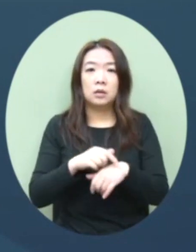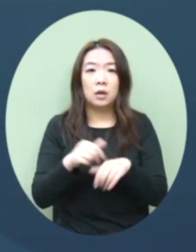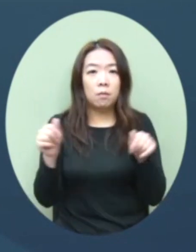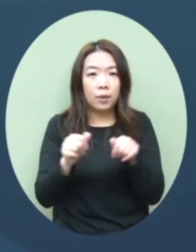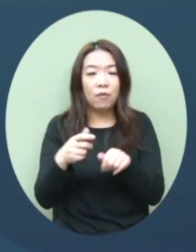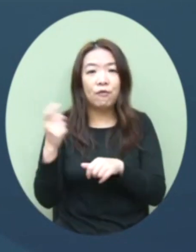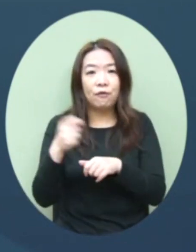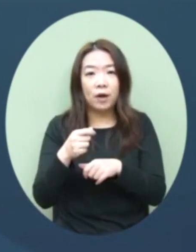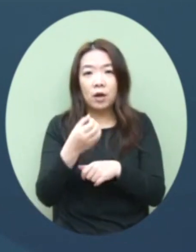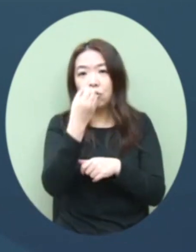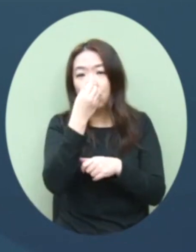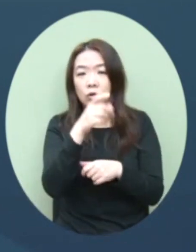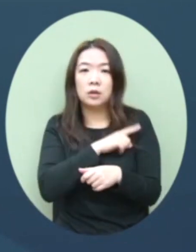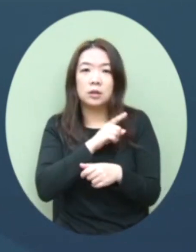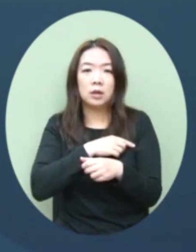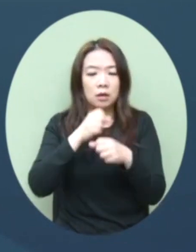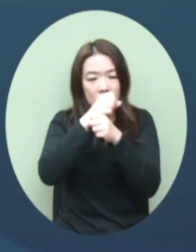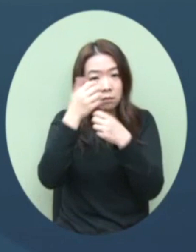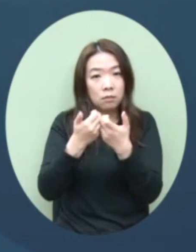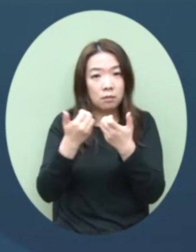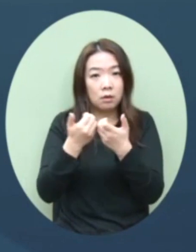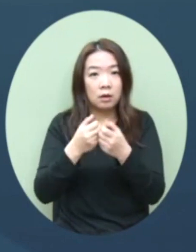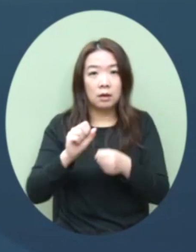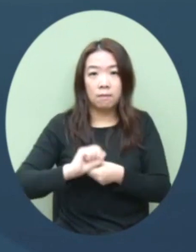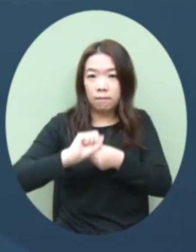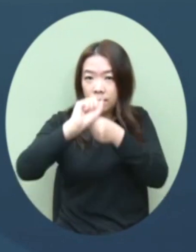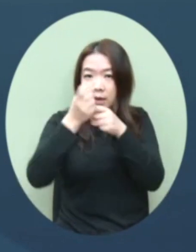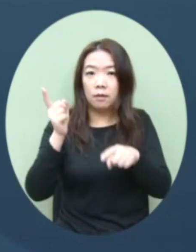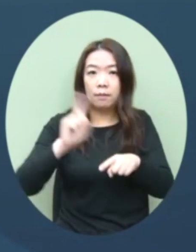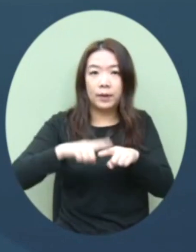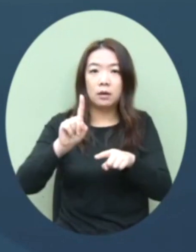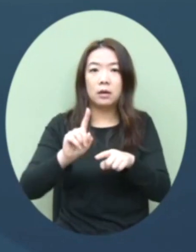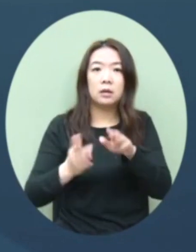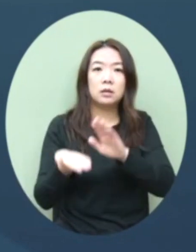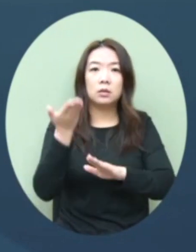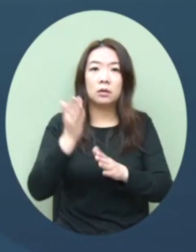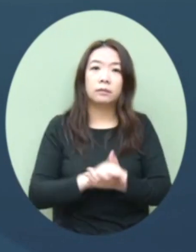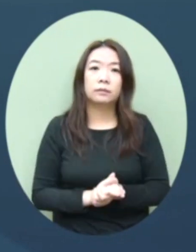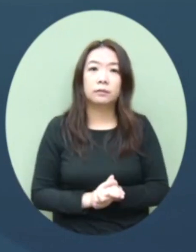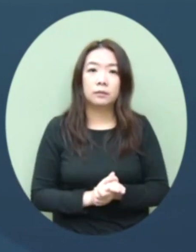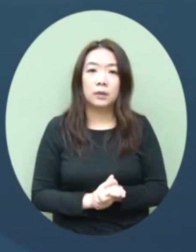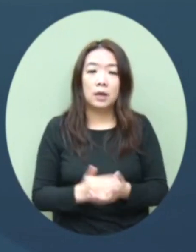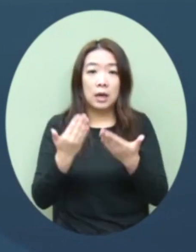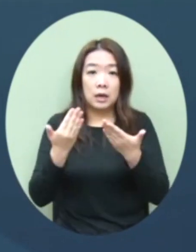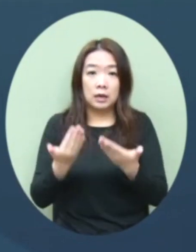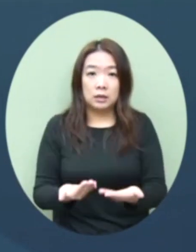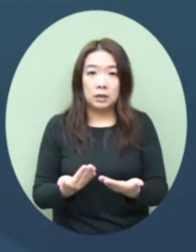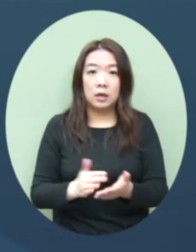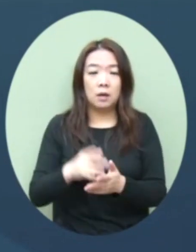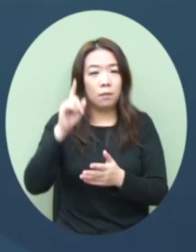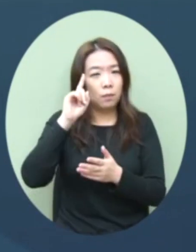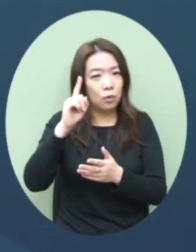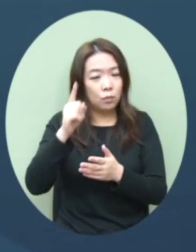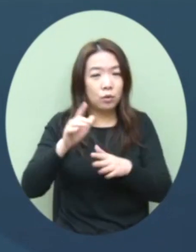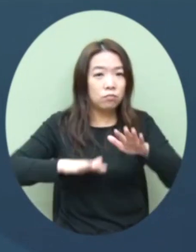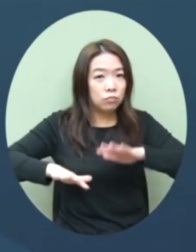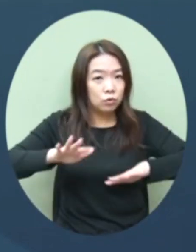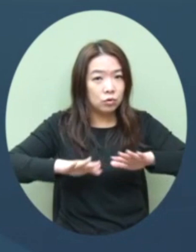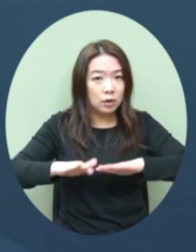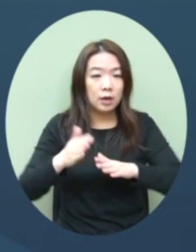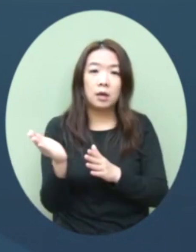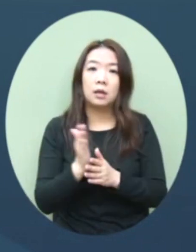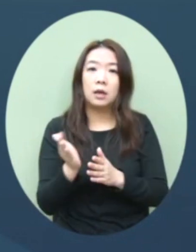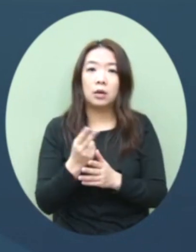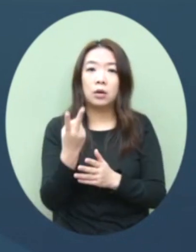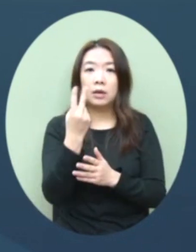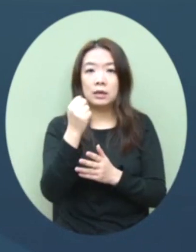自身的检测量增加了一倍又多到目前为止仍然是每天要处理超过20